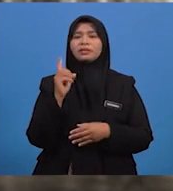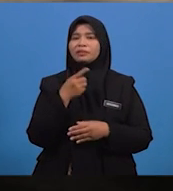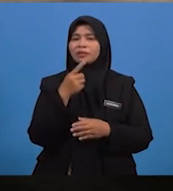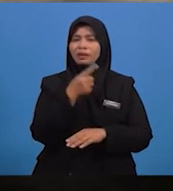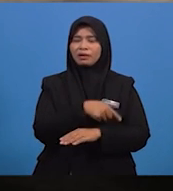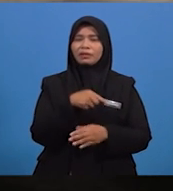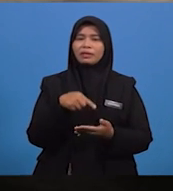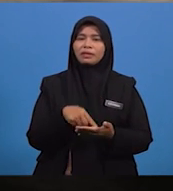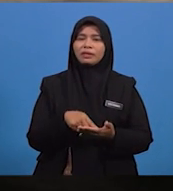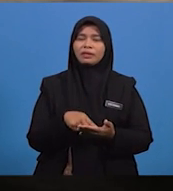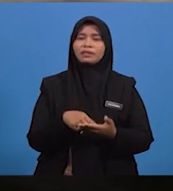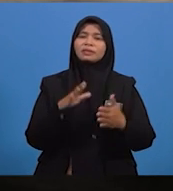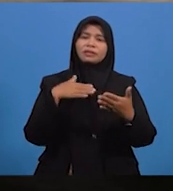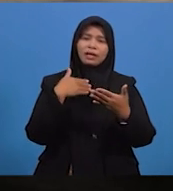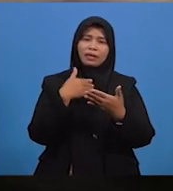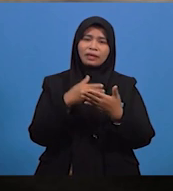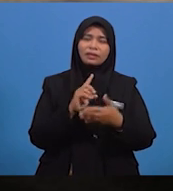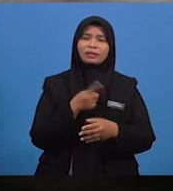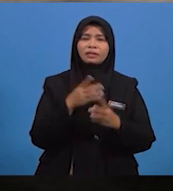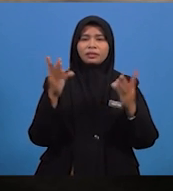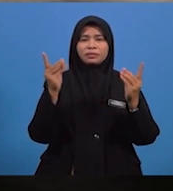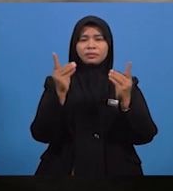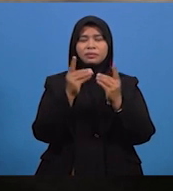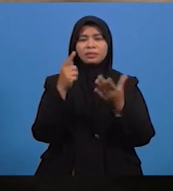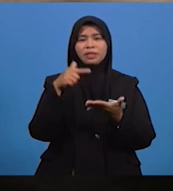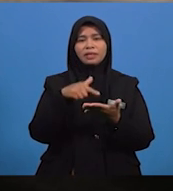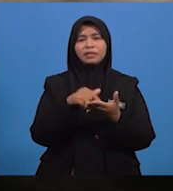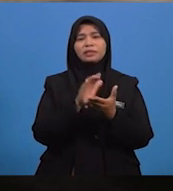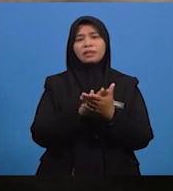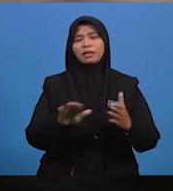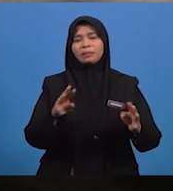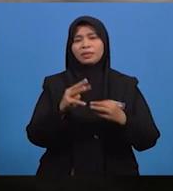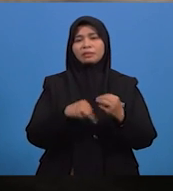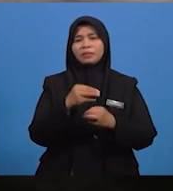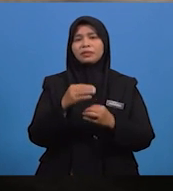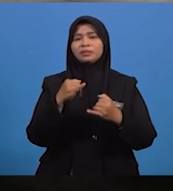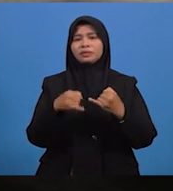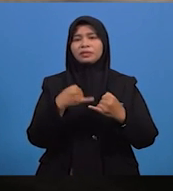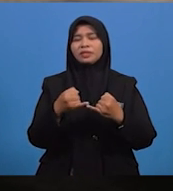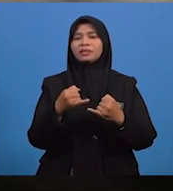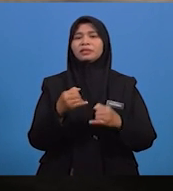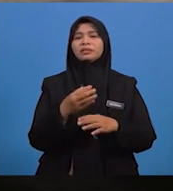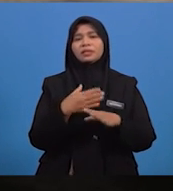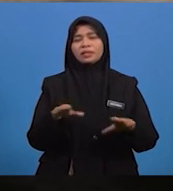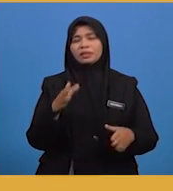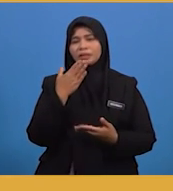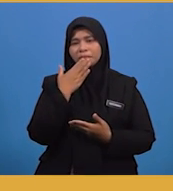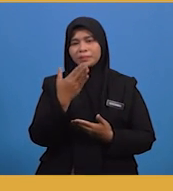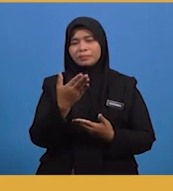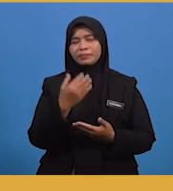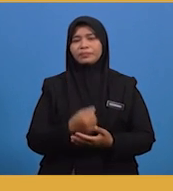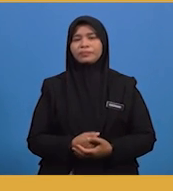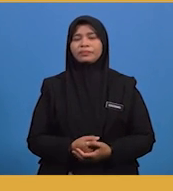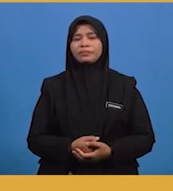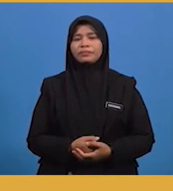ini. Sehingga kita berjumpa lagi. Selamat maju jaya. Sekian, terima kasih.